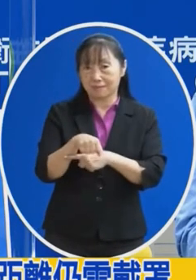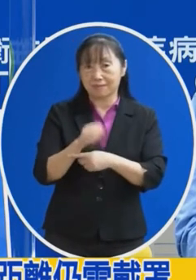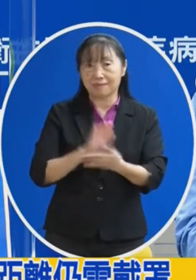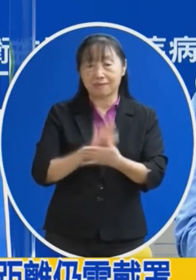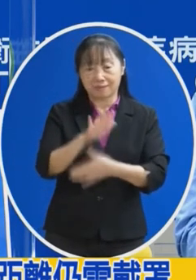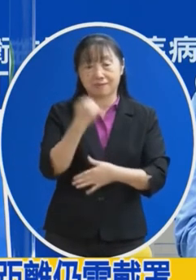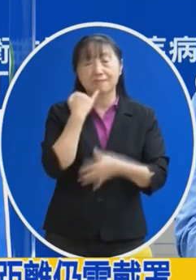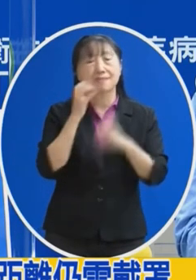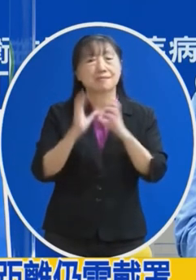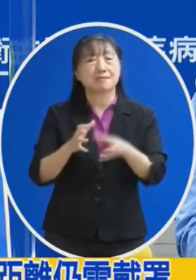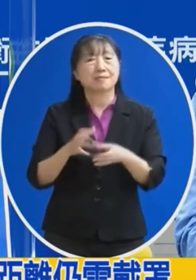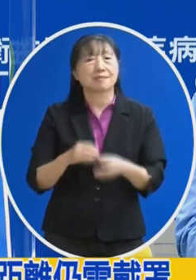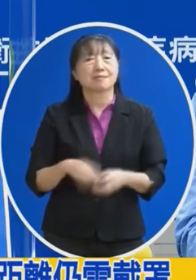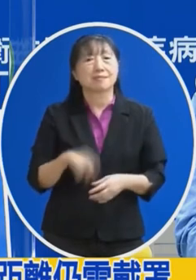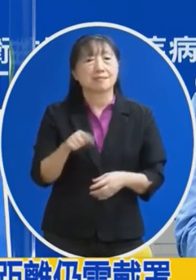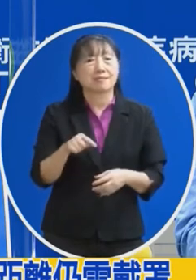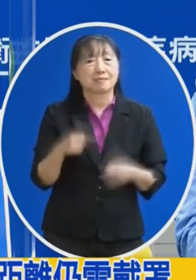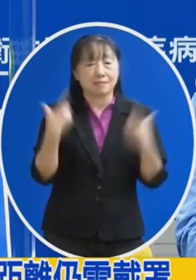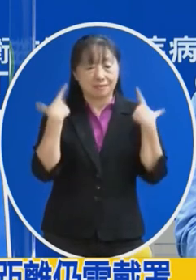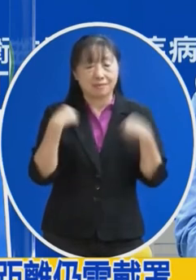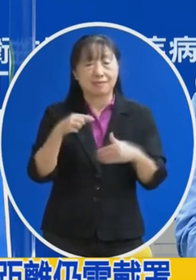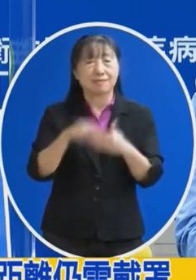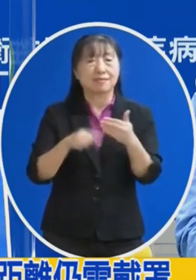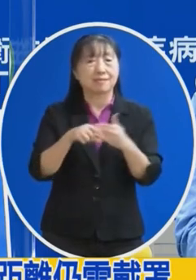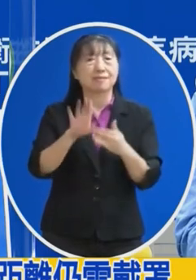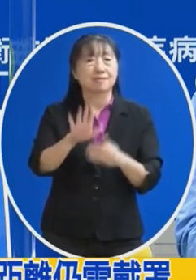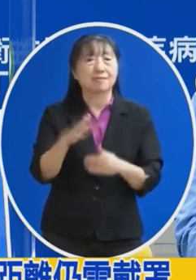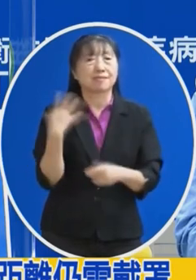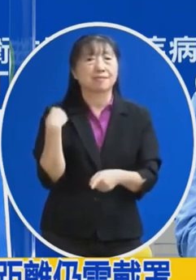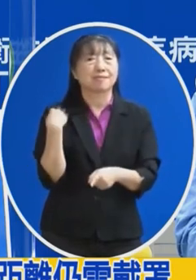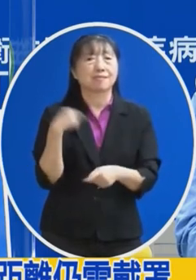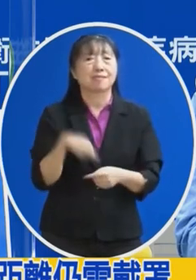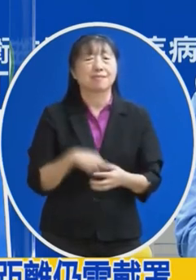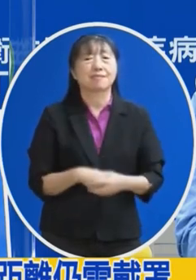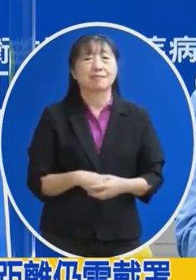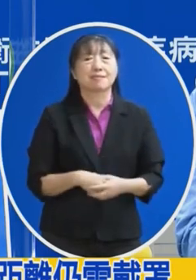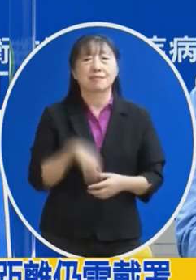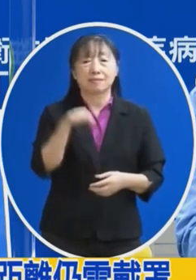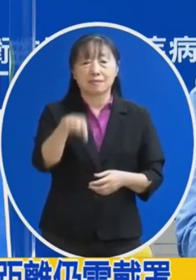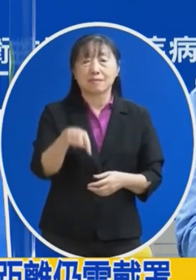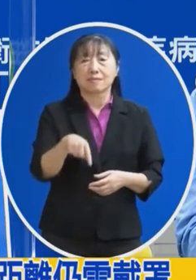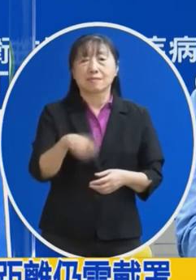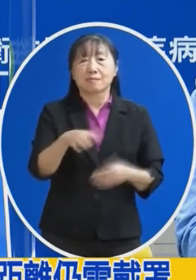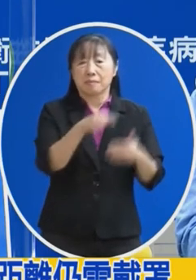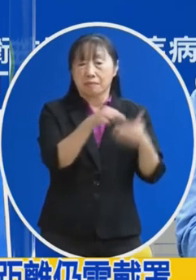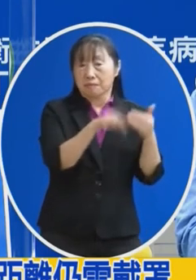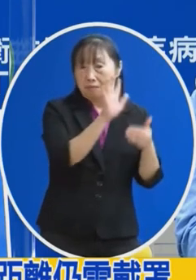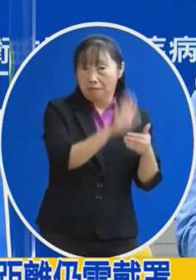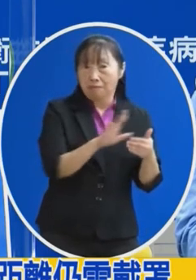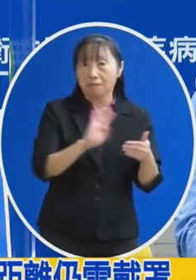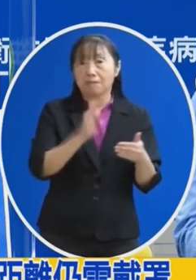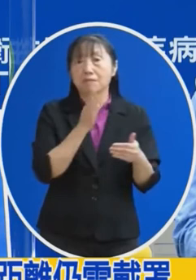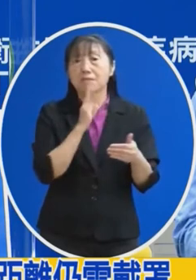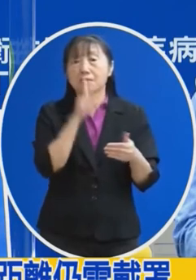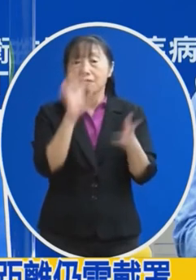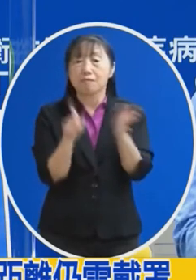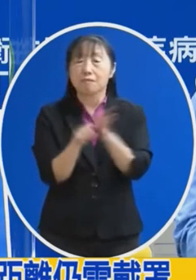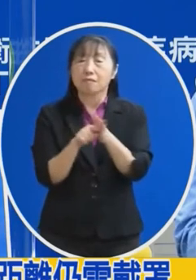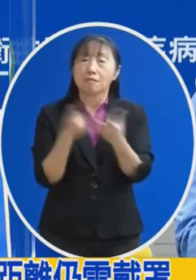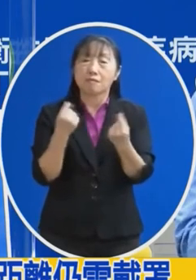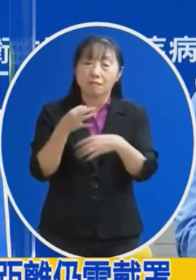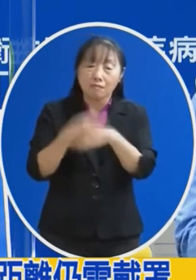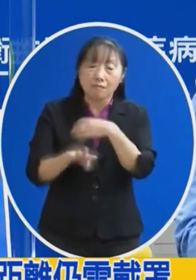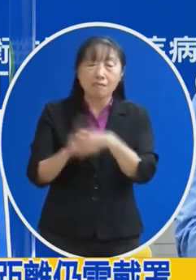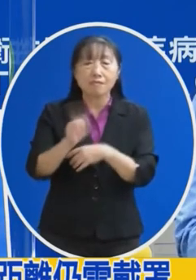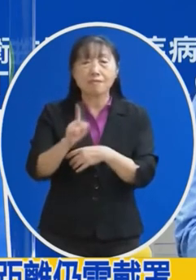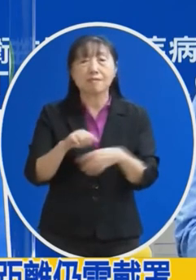可以来办理。这个原则仍然是没有变，因为整体的不管怎么样规定都有挂一漏之漏万的时候，那个